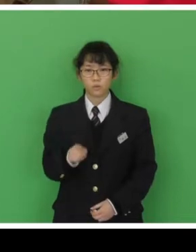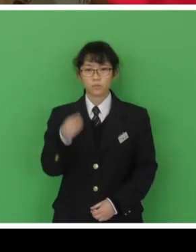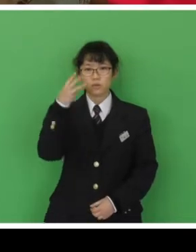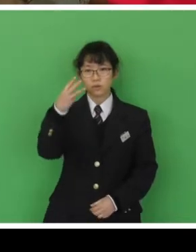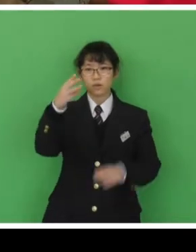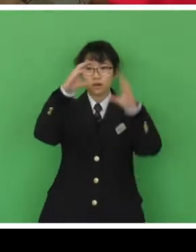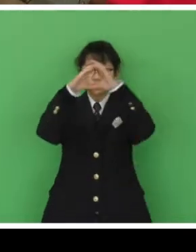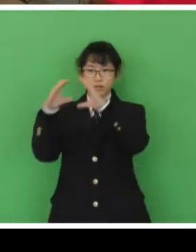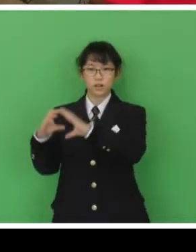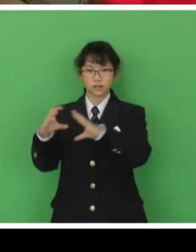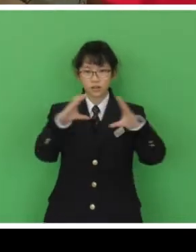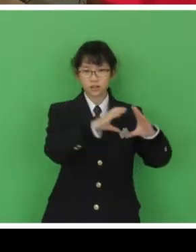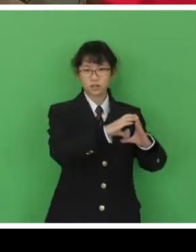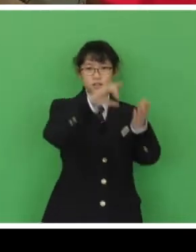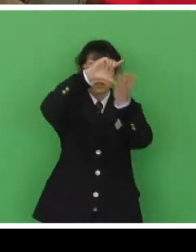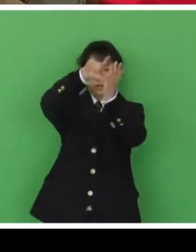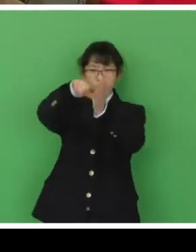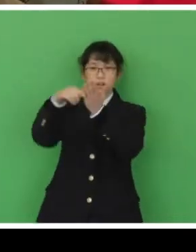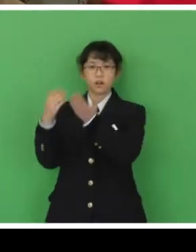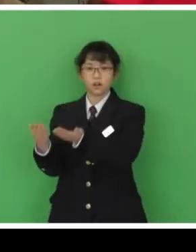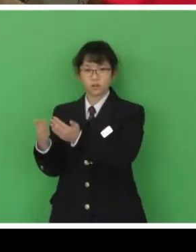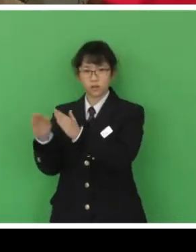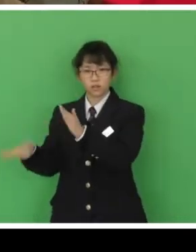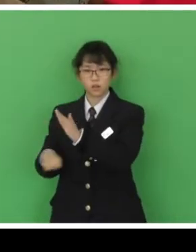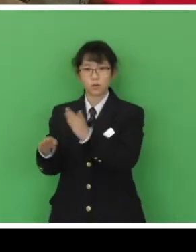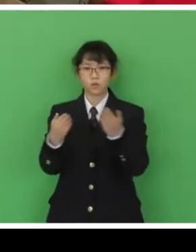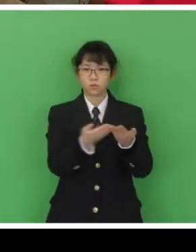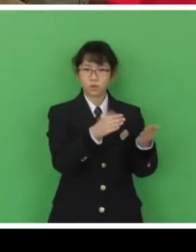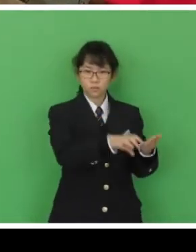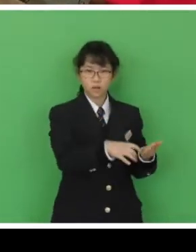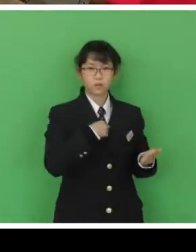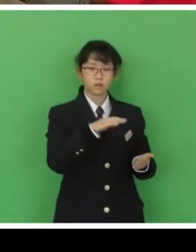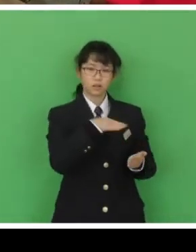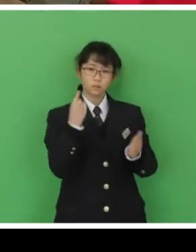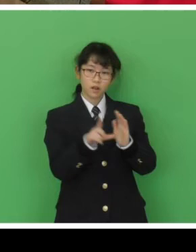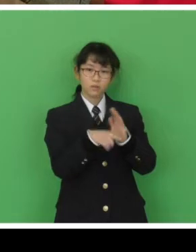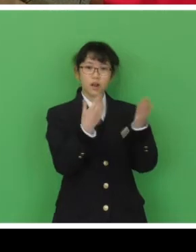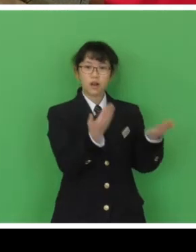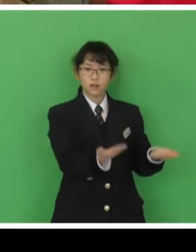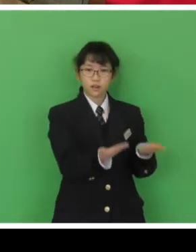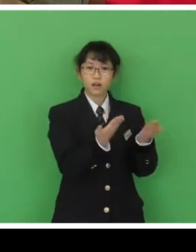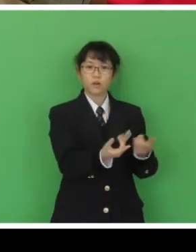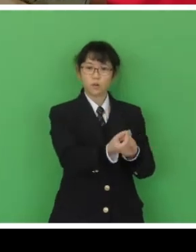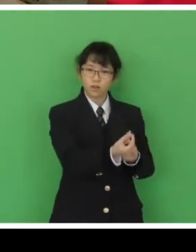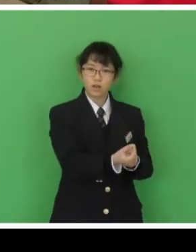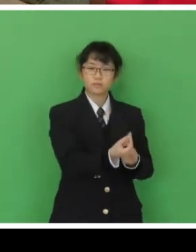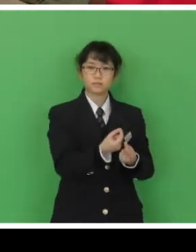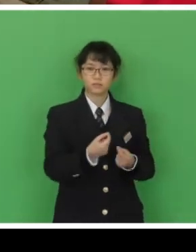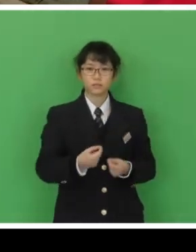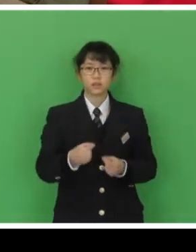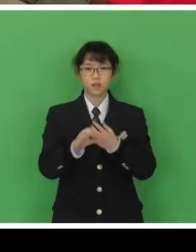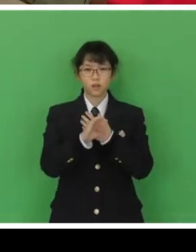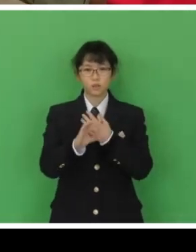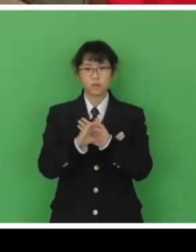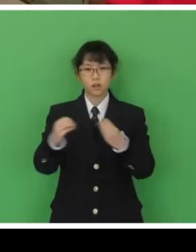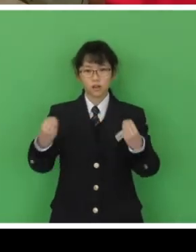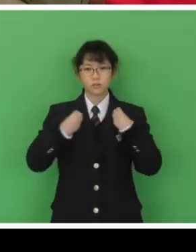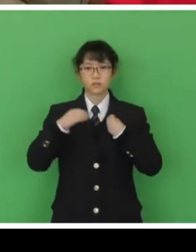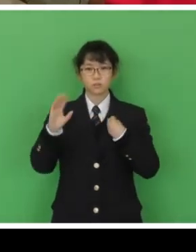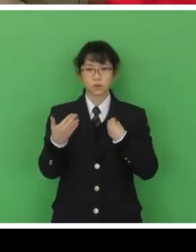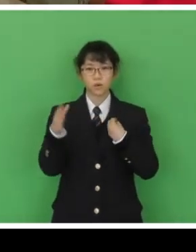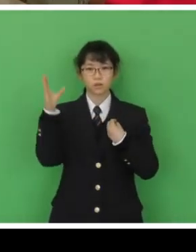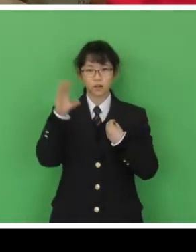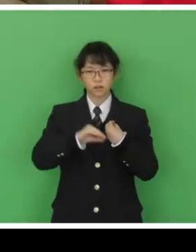この3つの輪はね、地域と家庭と職場、私たちの場合は学校ね。たとえ感染してもただ